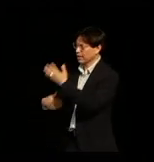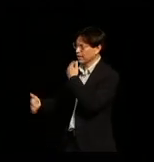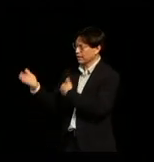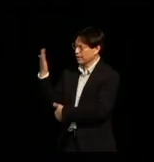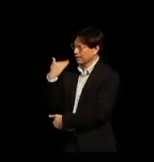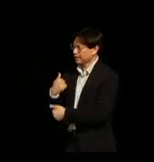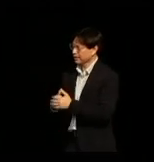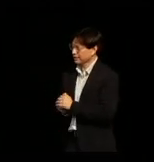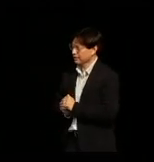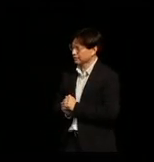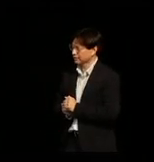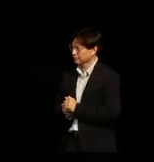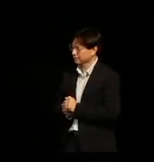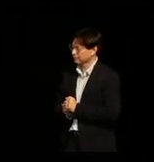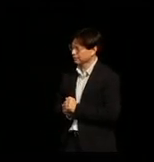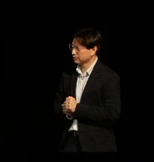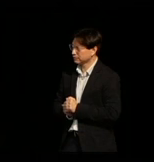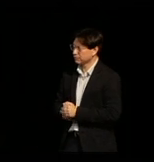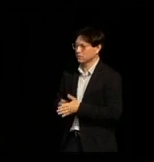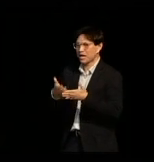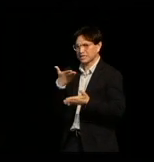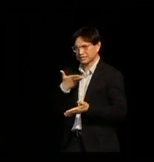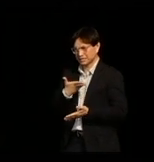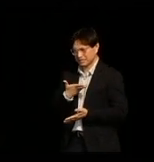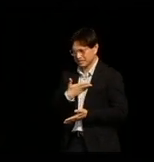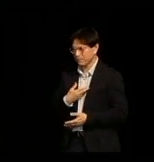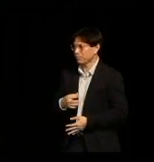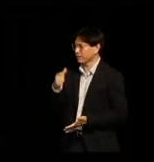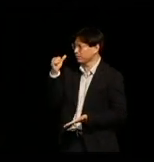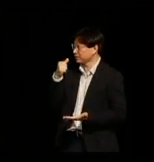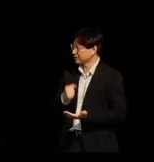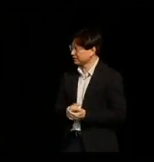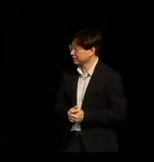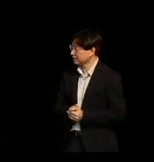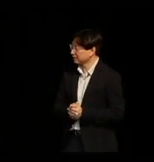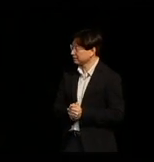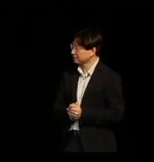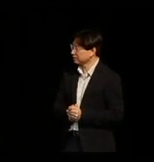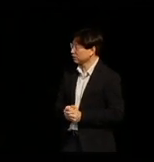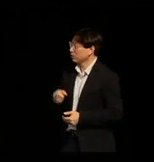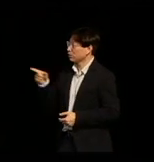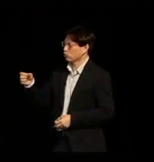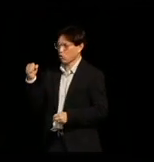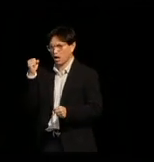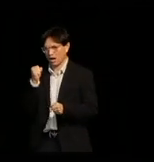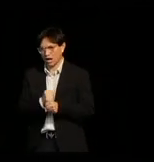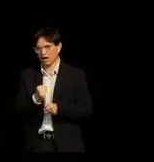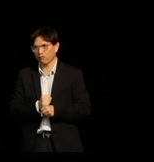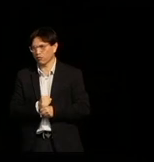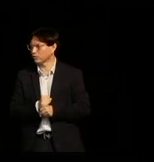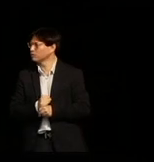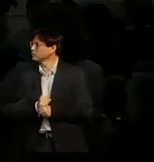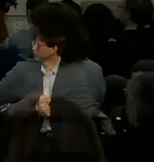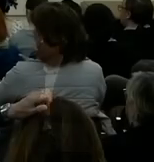seminario insomma in alcune cose ecco Veramente c'è sempre stata don Andrea veramente per il prezioso contributo esperienza lavoro per aver per